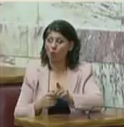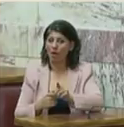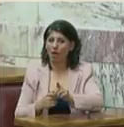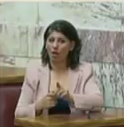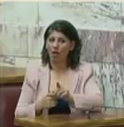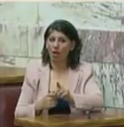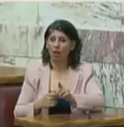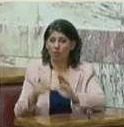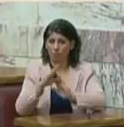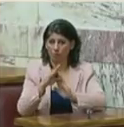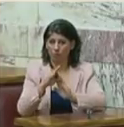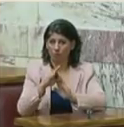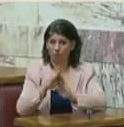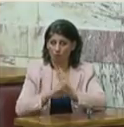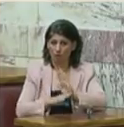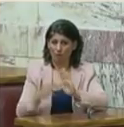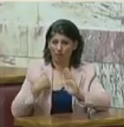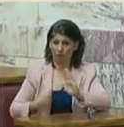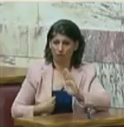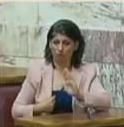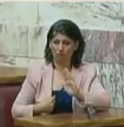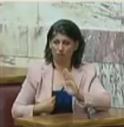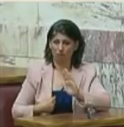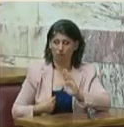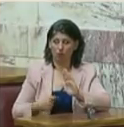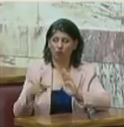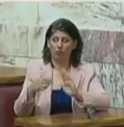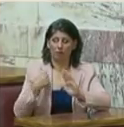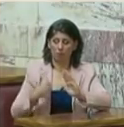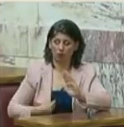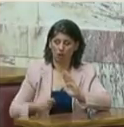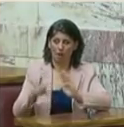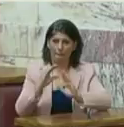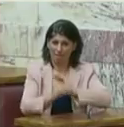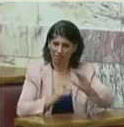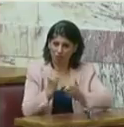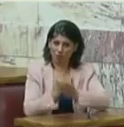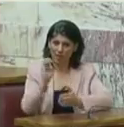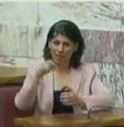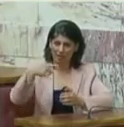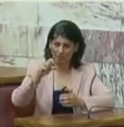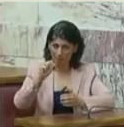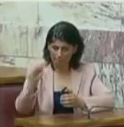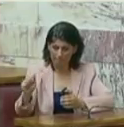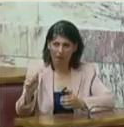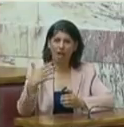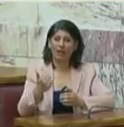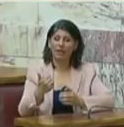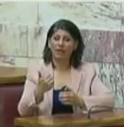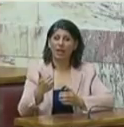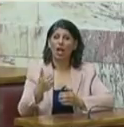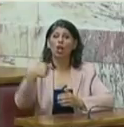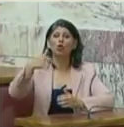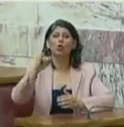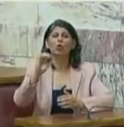και το ΕΣΠΑ. Είναι και το πακέτο Juncker με επενδύσεις αξίας 8 δισεκατομμυρίων, στο